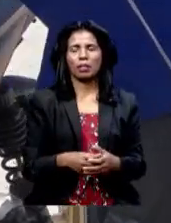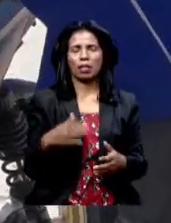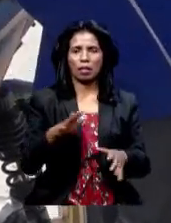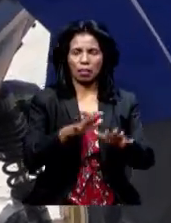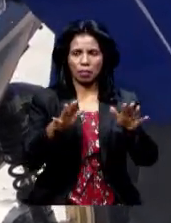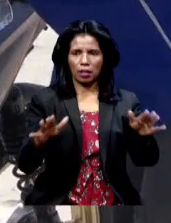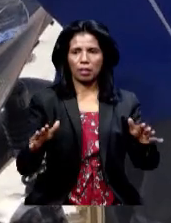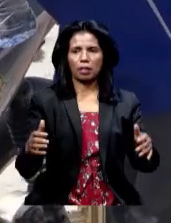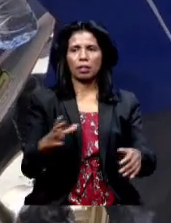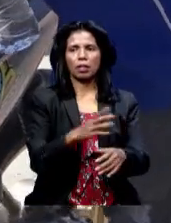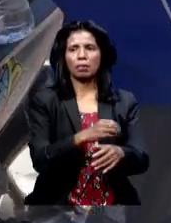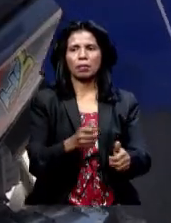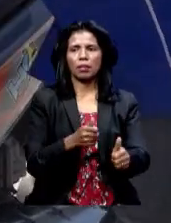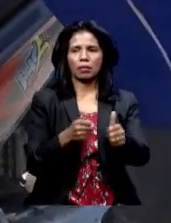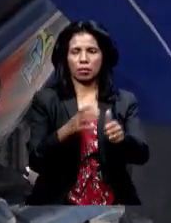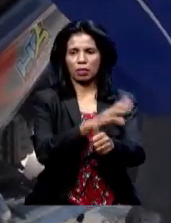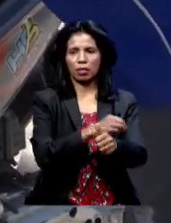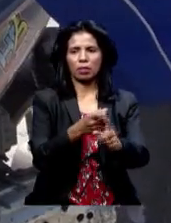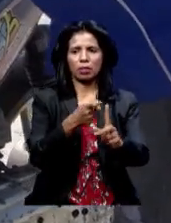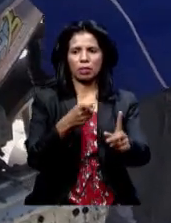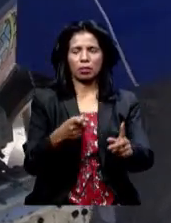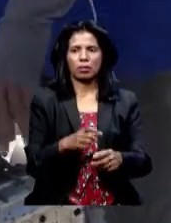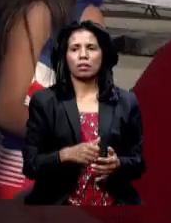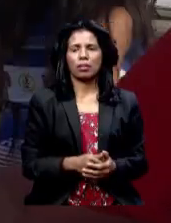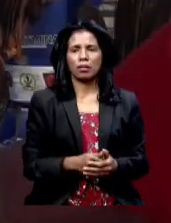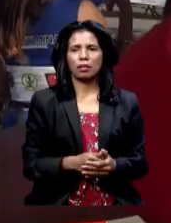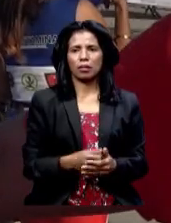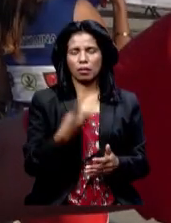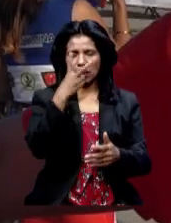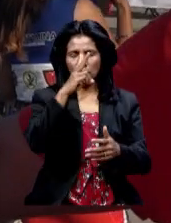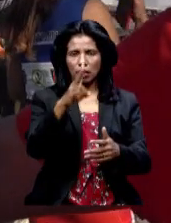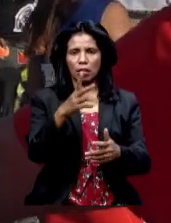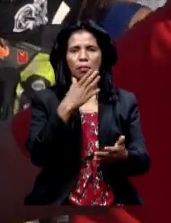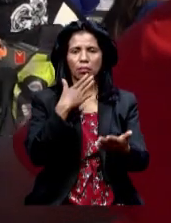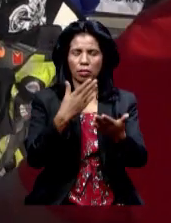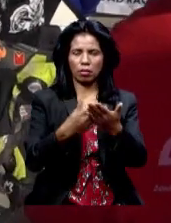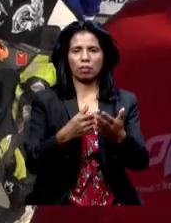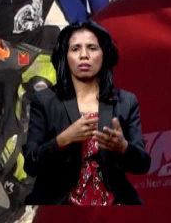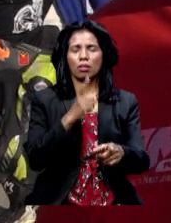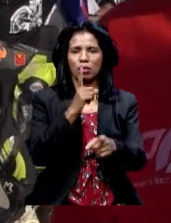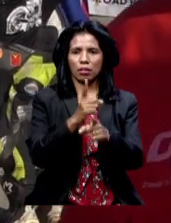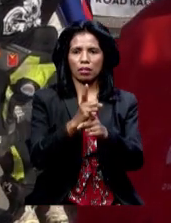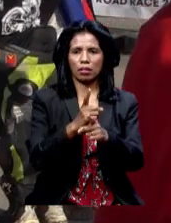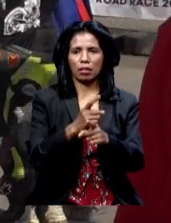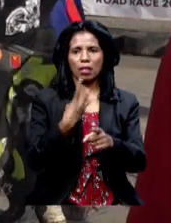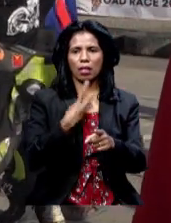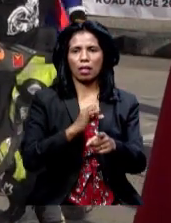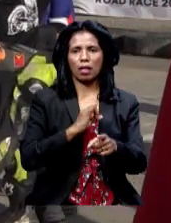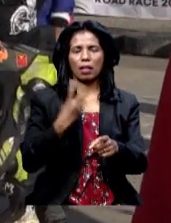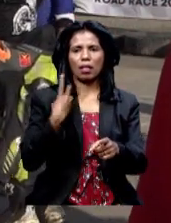dalam perlombaan. Sekali lagi bagi saya itu suatu hal yang sangat positif dan kami percaya